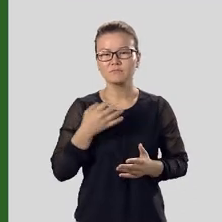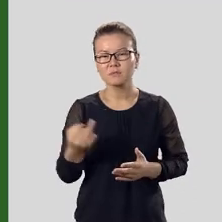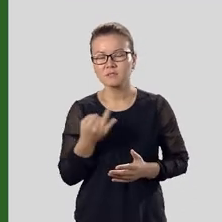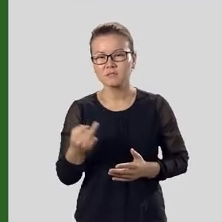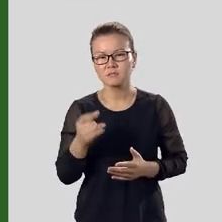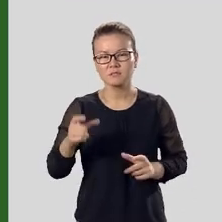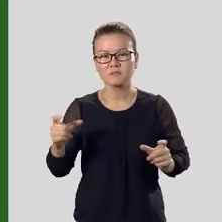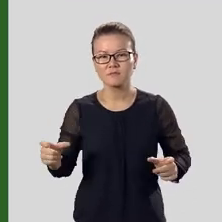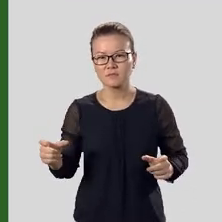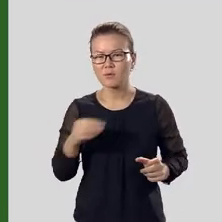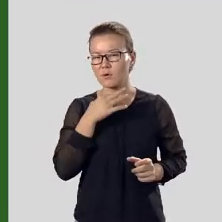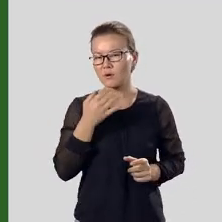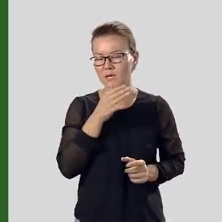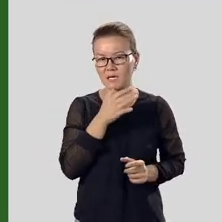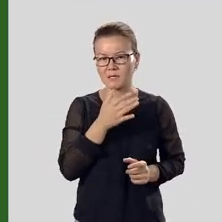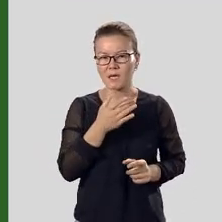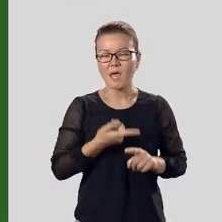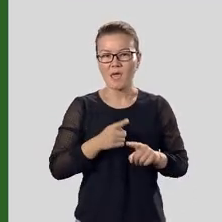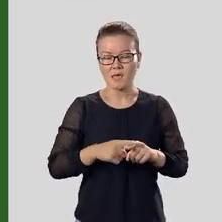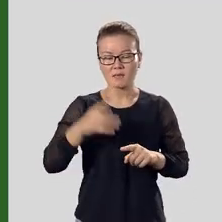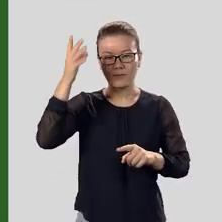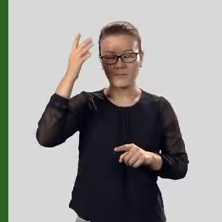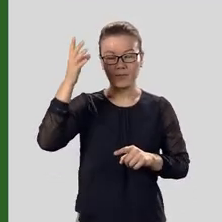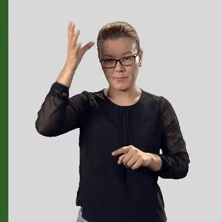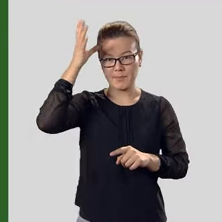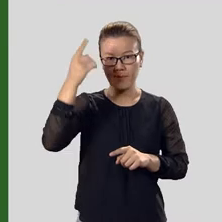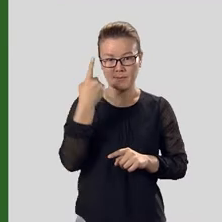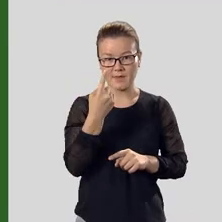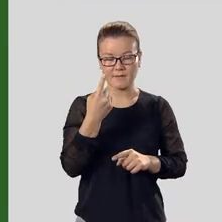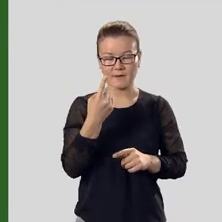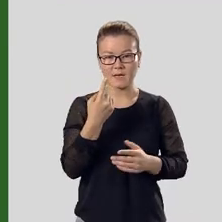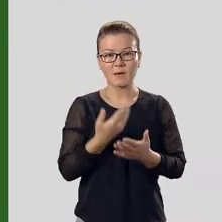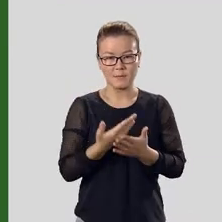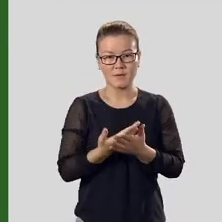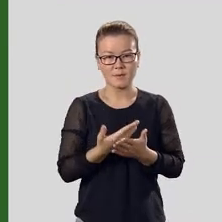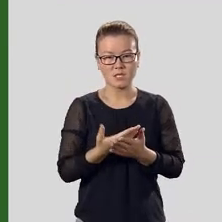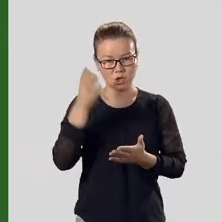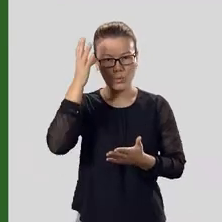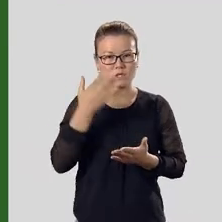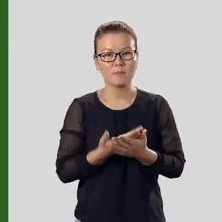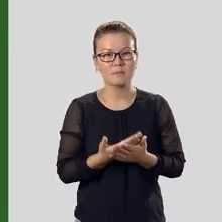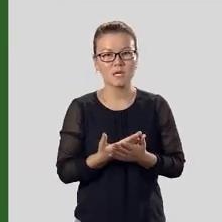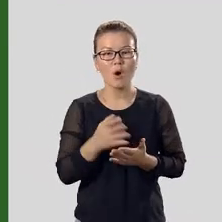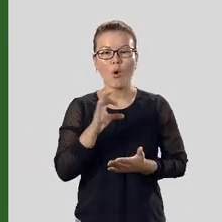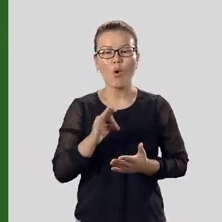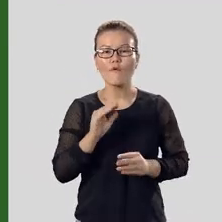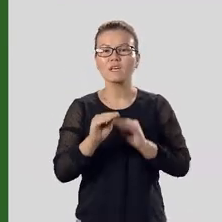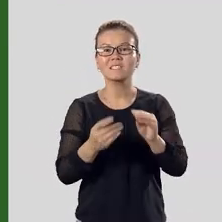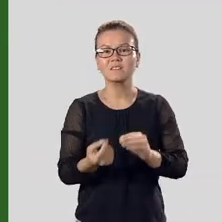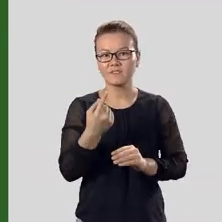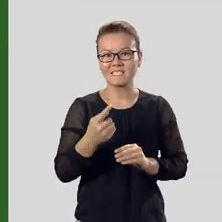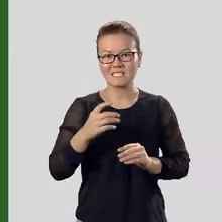одно тысячелетие. Первые гипотезы, то есть научные предположения о возникновении